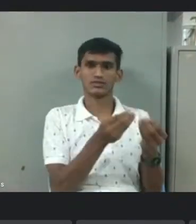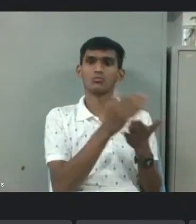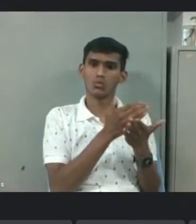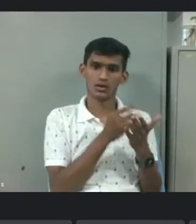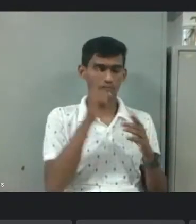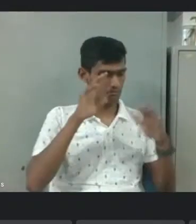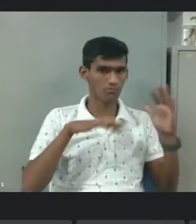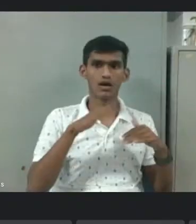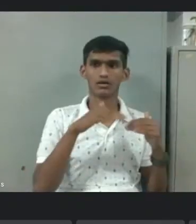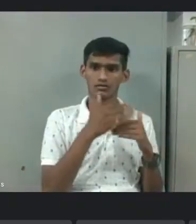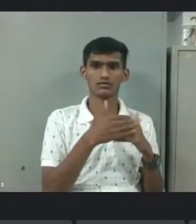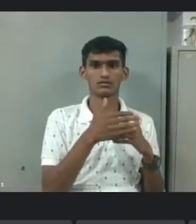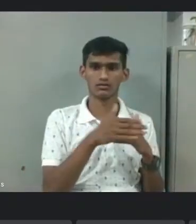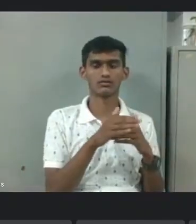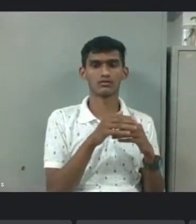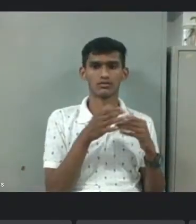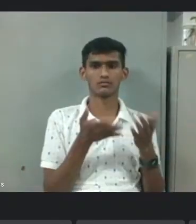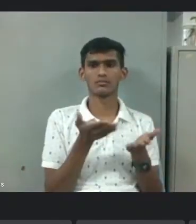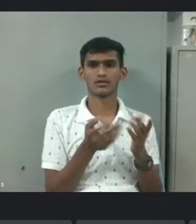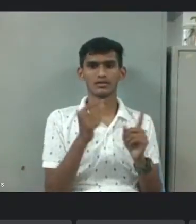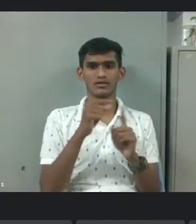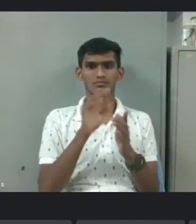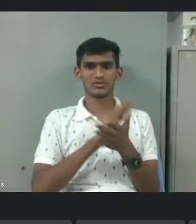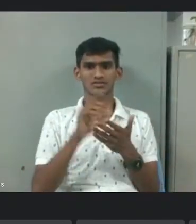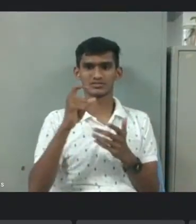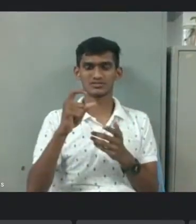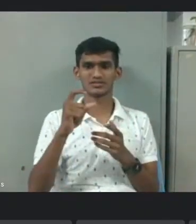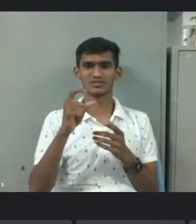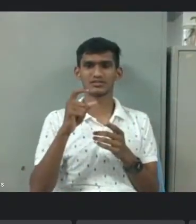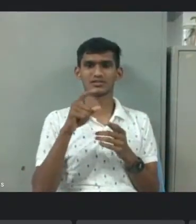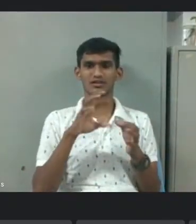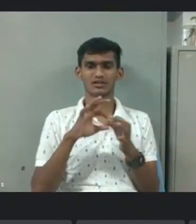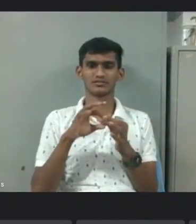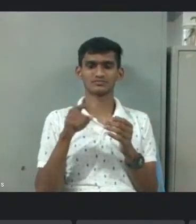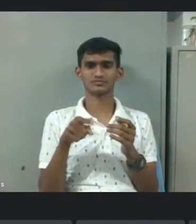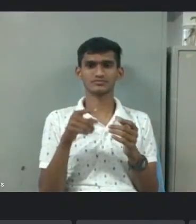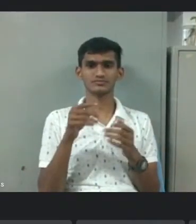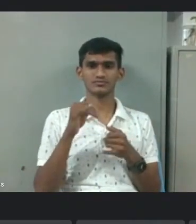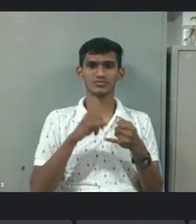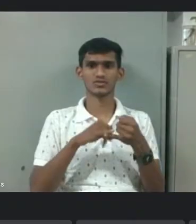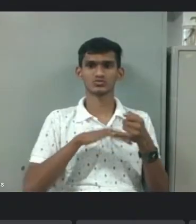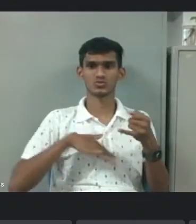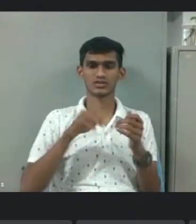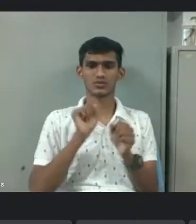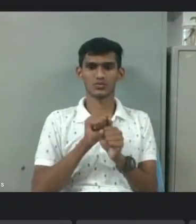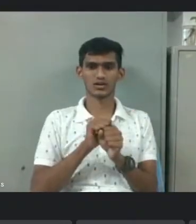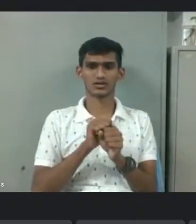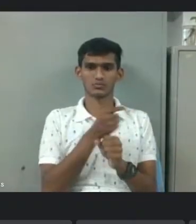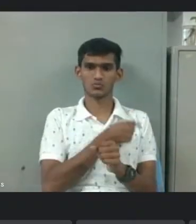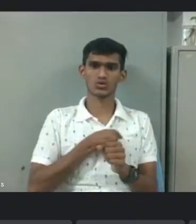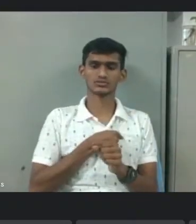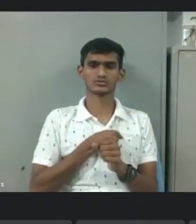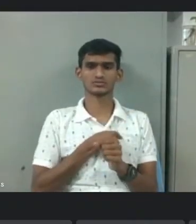പ്രതീക്ഷിക്കാം. PHC പോലെയുള്ള സംഘടന, ഇപ്പോൾ ഒരു സോഷ്യൽ വർക്കറുടെ ഒരു പോസ്റ്റ്, ഇങ്ങനെ ഒരു ഡിസബിലിറ്റി സോഷ്യൽ വർക്കറുടെ ഒരു പോസ്റ്റ് വളരെ നല്ലൊരു കാര്യമാണ്. ഇതെല്ലാം